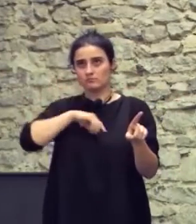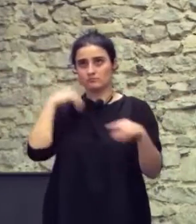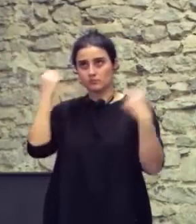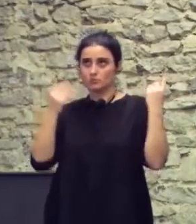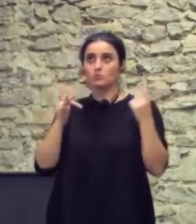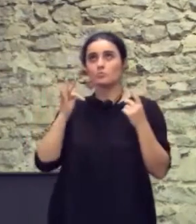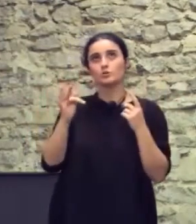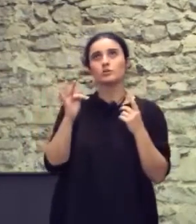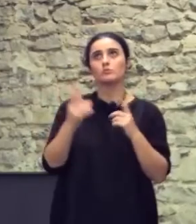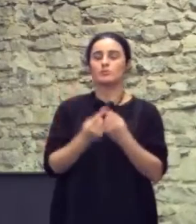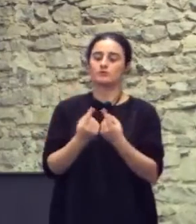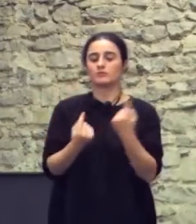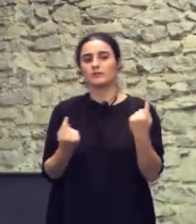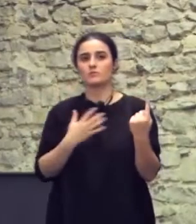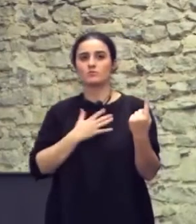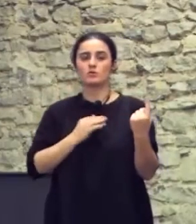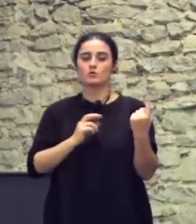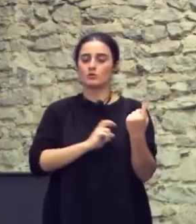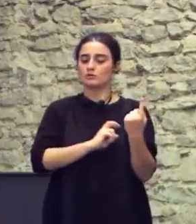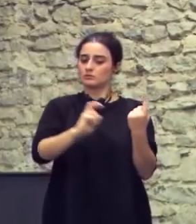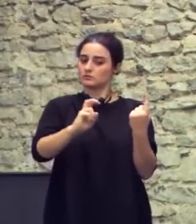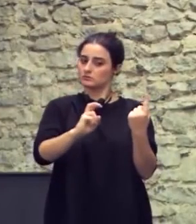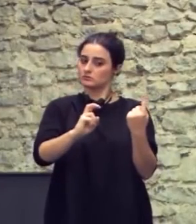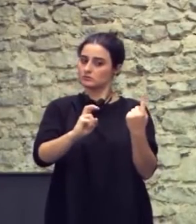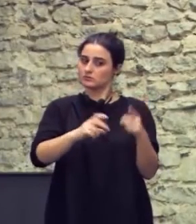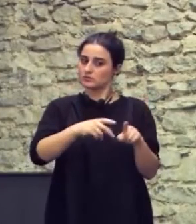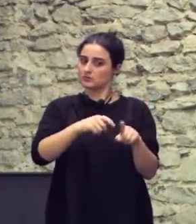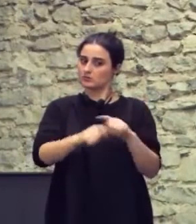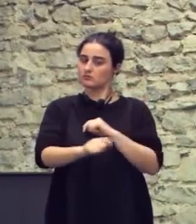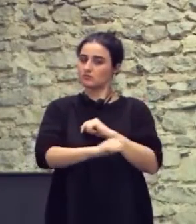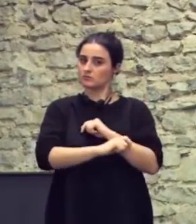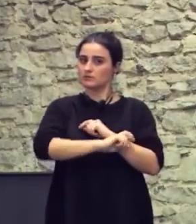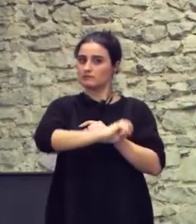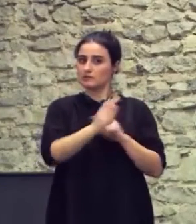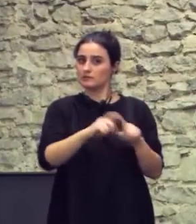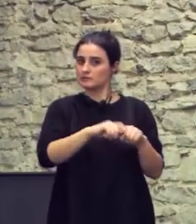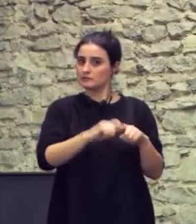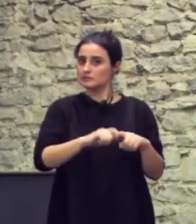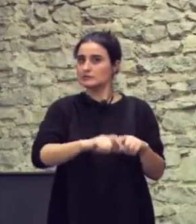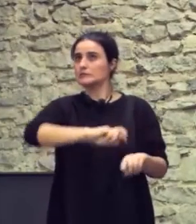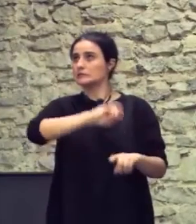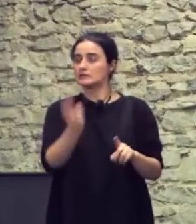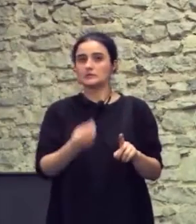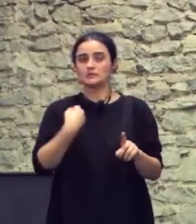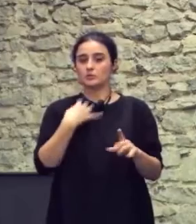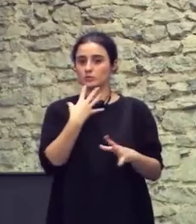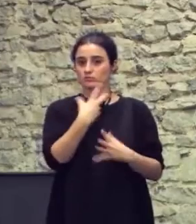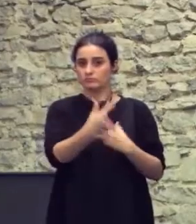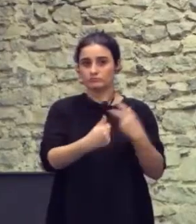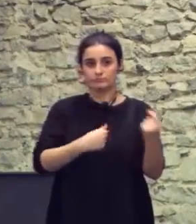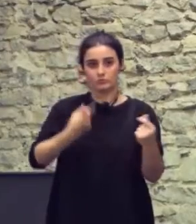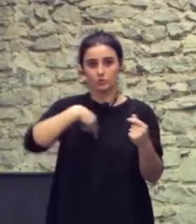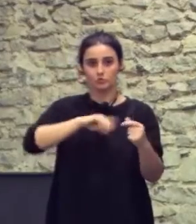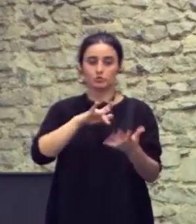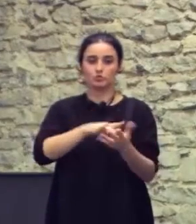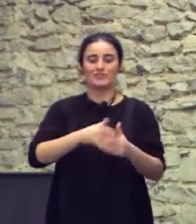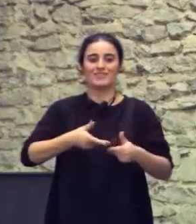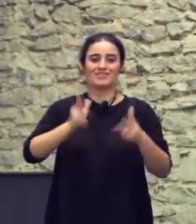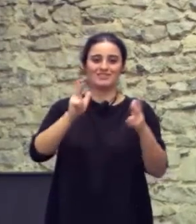askotan da beste leku batzutan eragiteko tresnak lapurtu izkigutelako eta demokrazia zuzen problema ikaragarri badaukagulako.